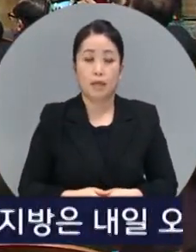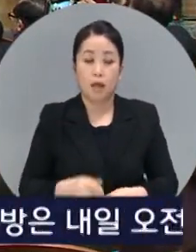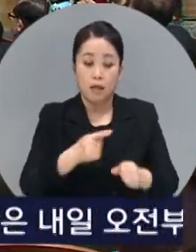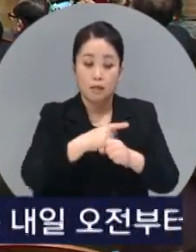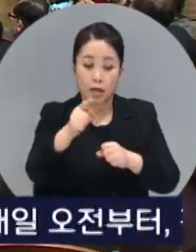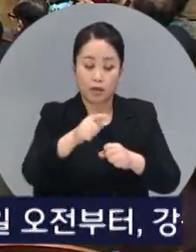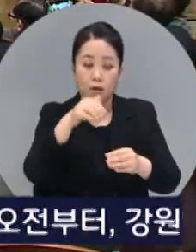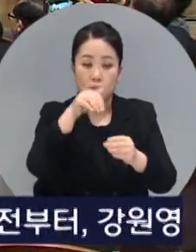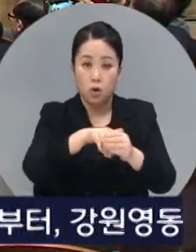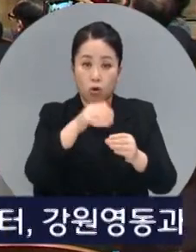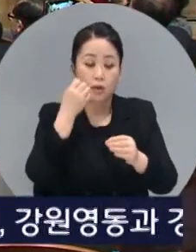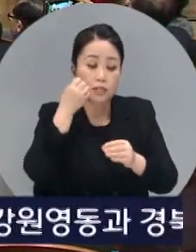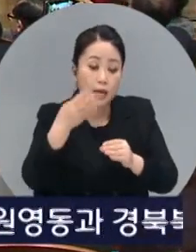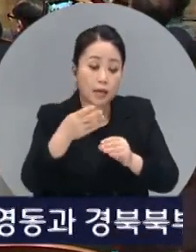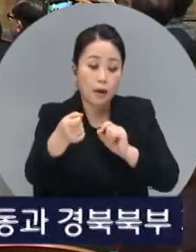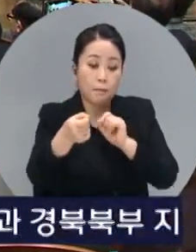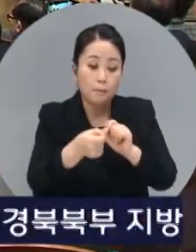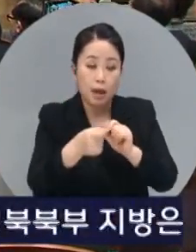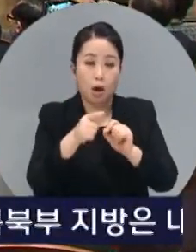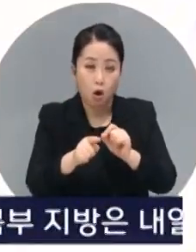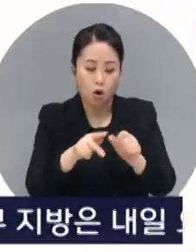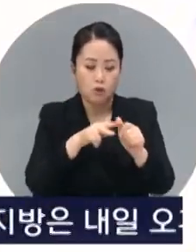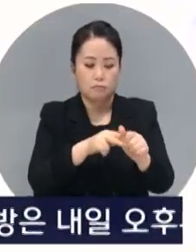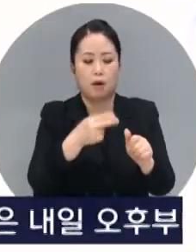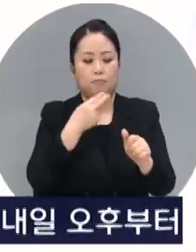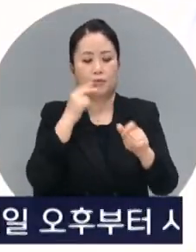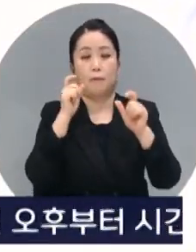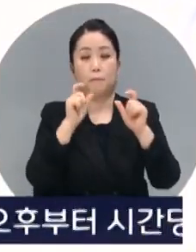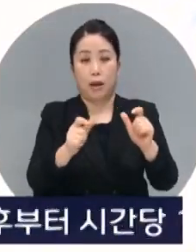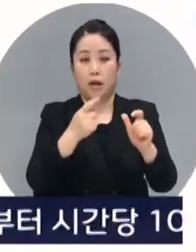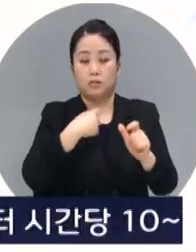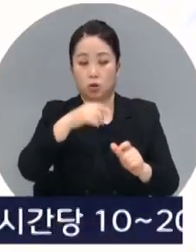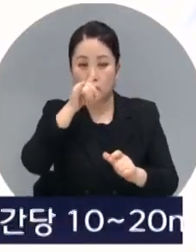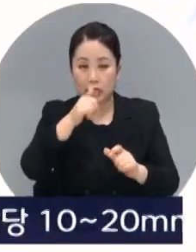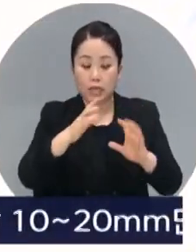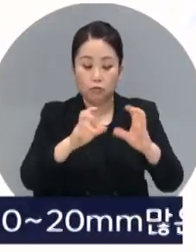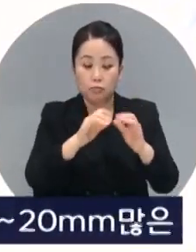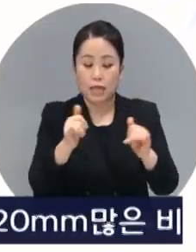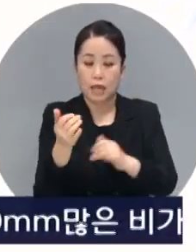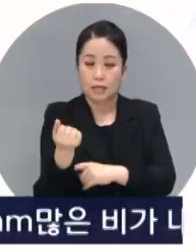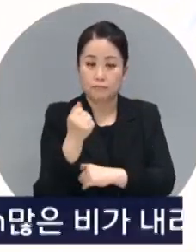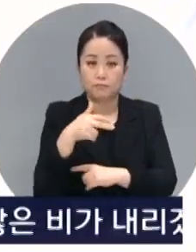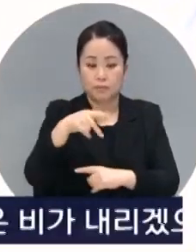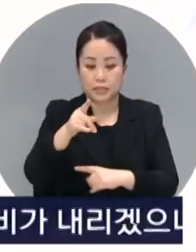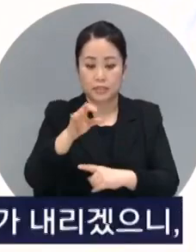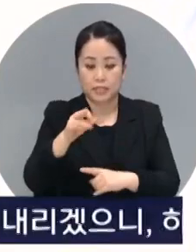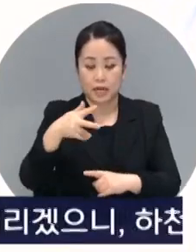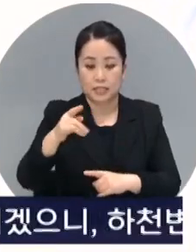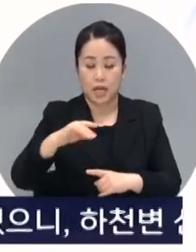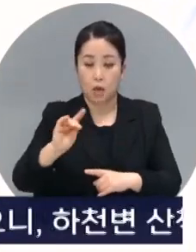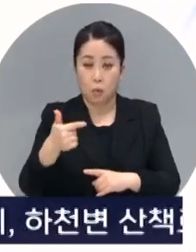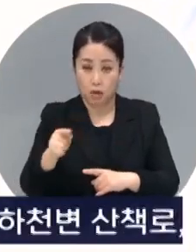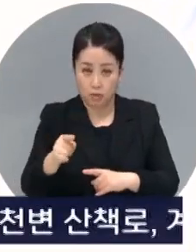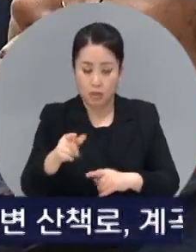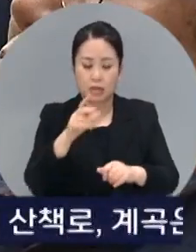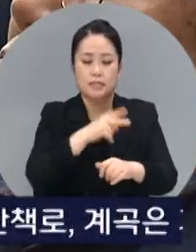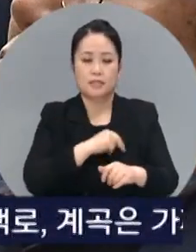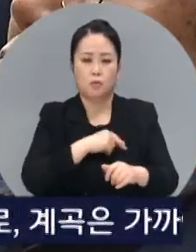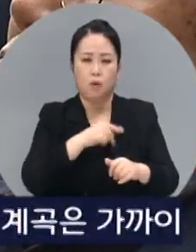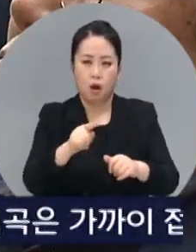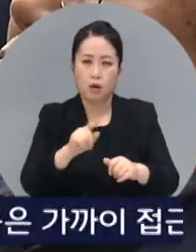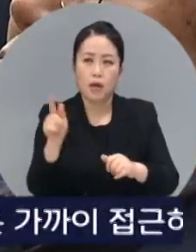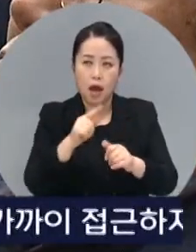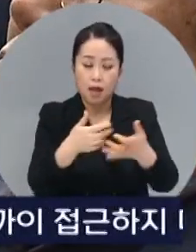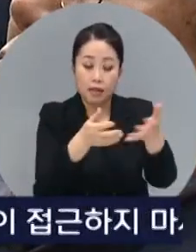내년 총선을 4개월여 앞두고 불출마 선언을 했던 국민의힘 장제원 의원. 부산의 한 포럼 행사장에 참석해